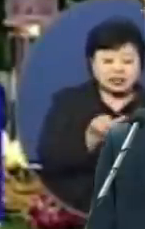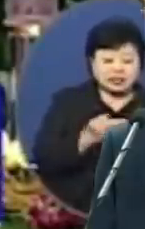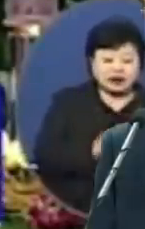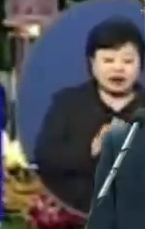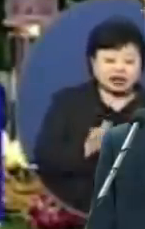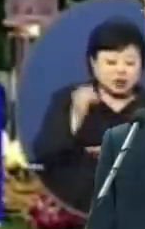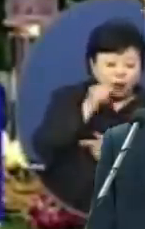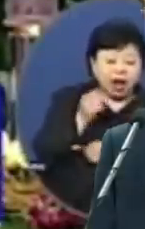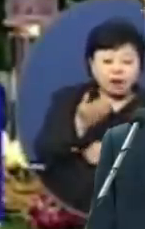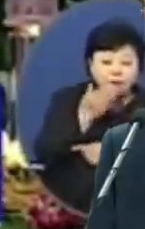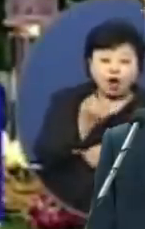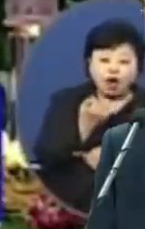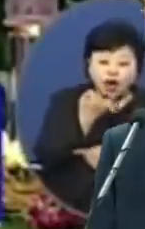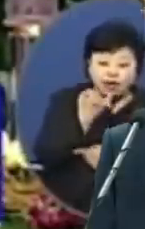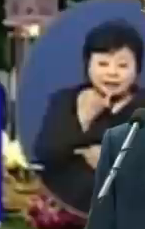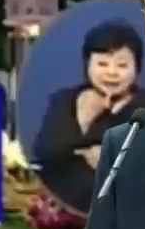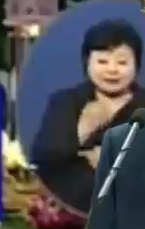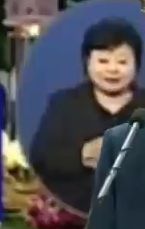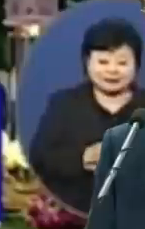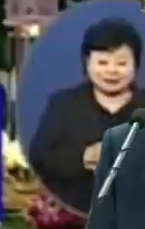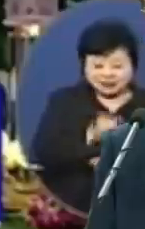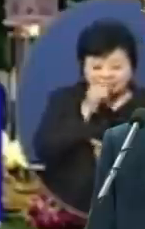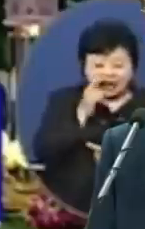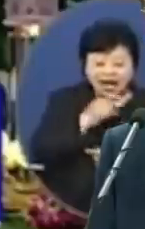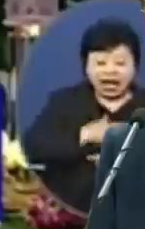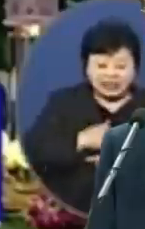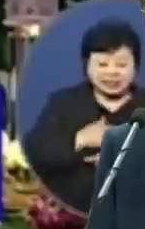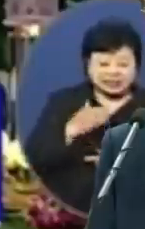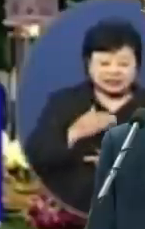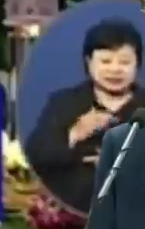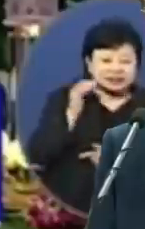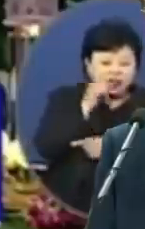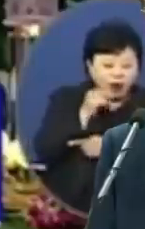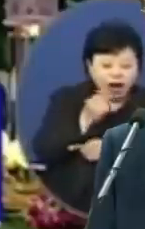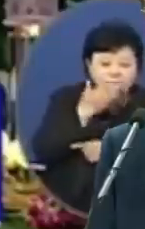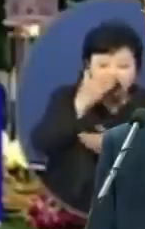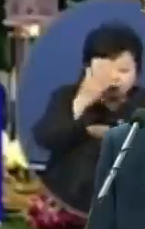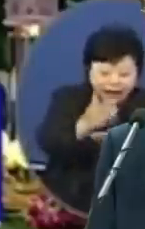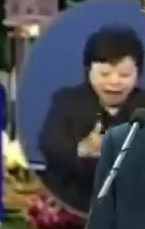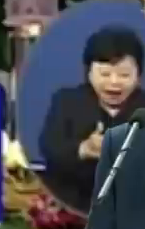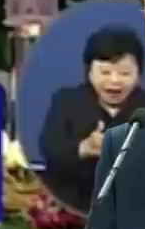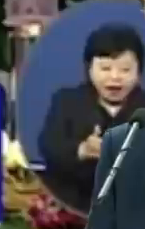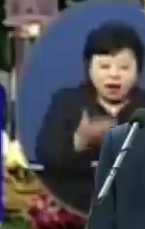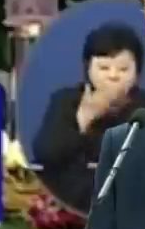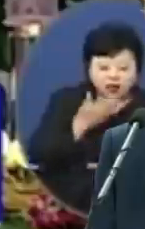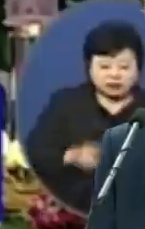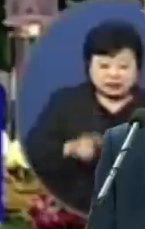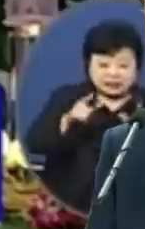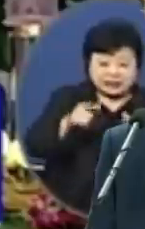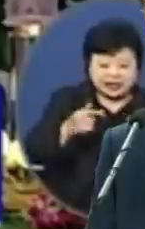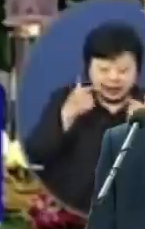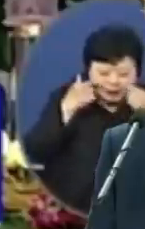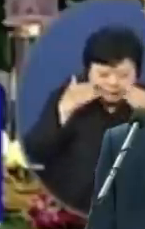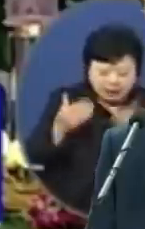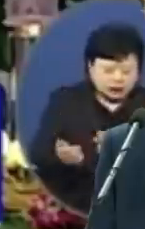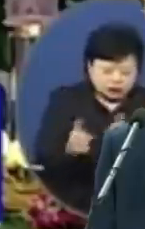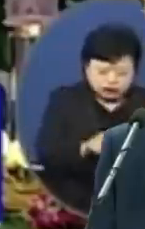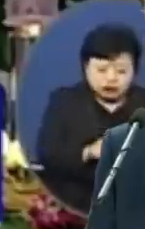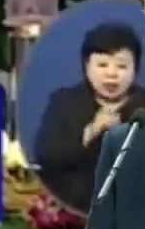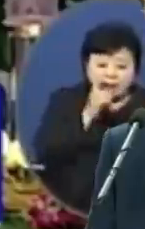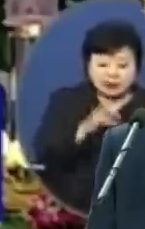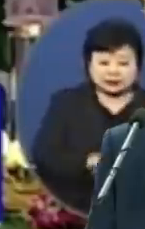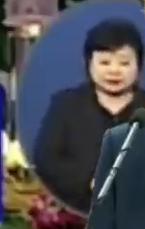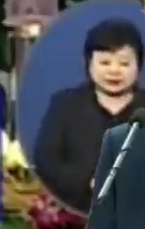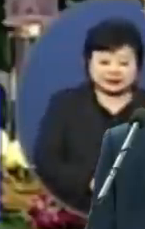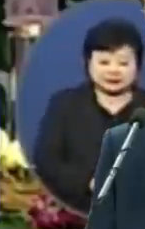나무의 실과는 내가 임의로 먹되 선악을 알게 하는 나무의 열매는 먹지 말라 내가 먹는 날에는 반드시 죽으리라 하시니라.